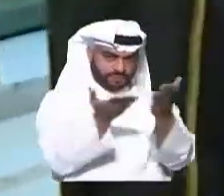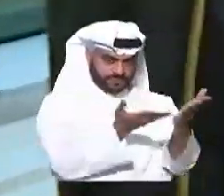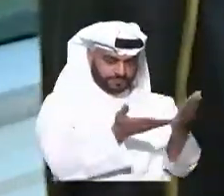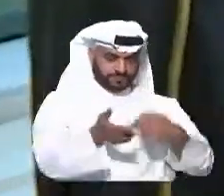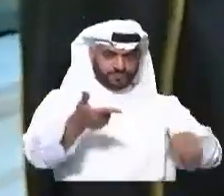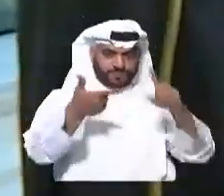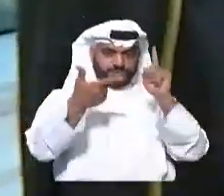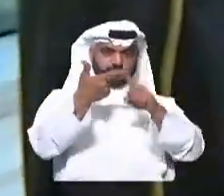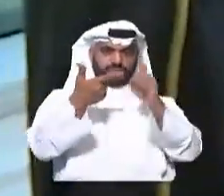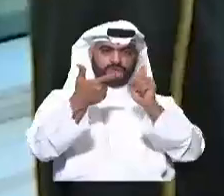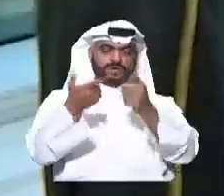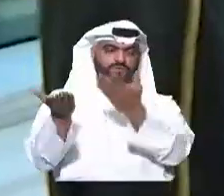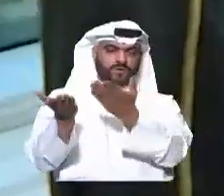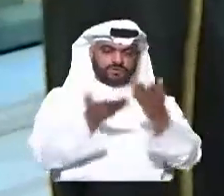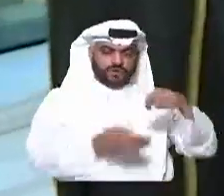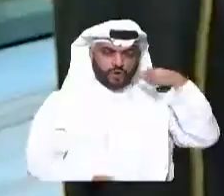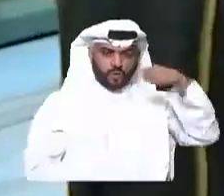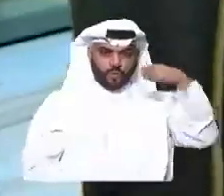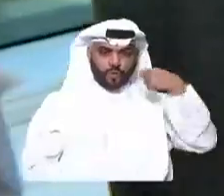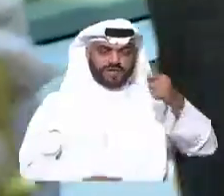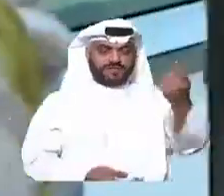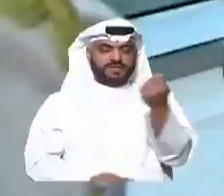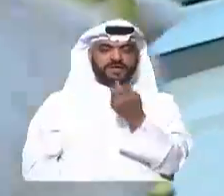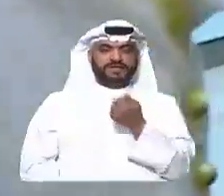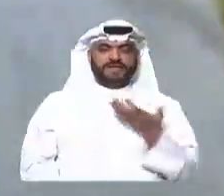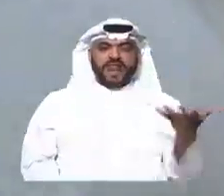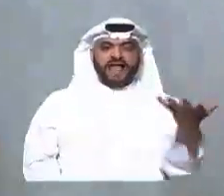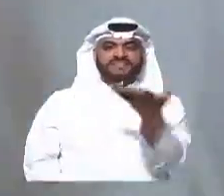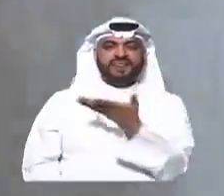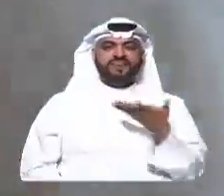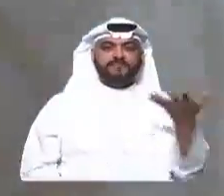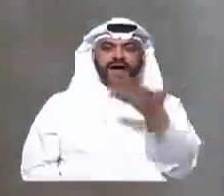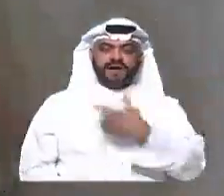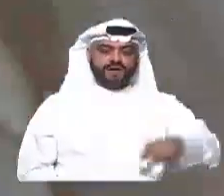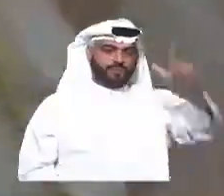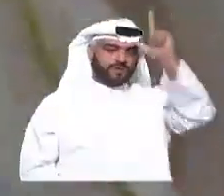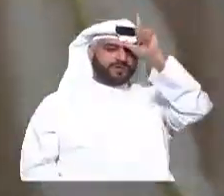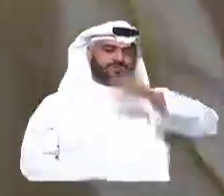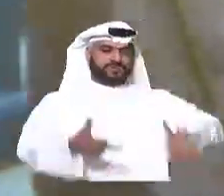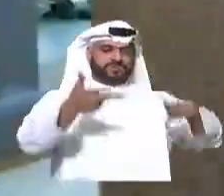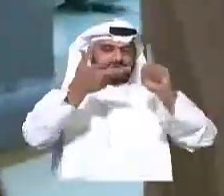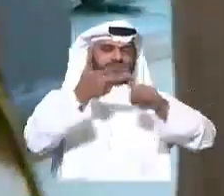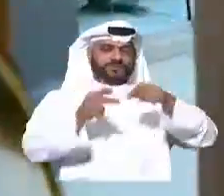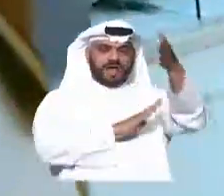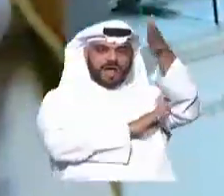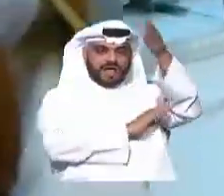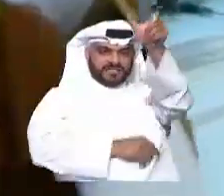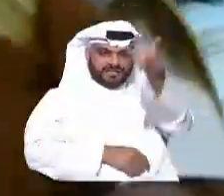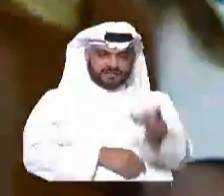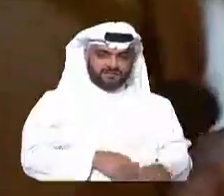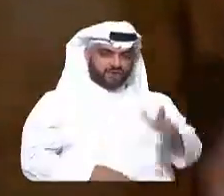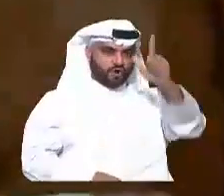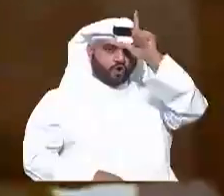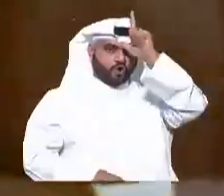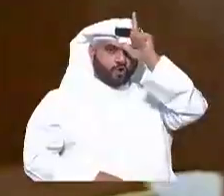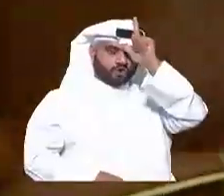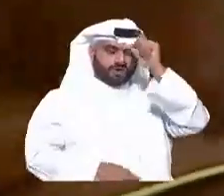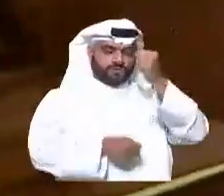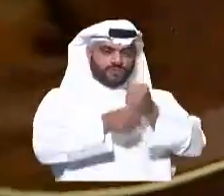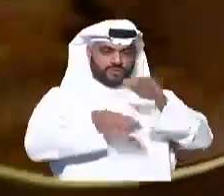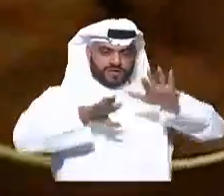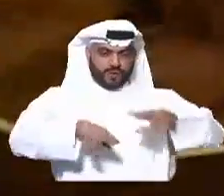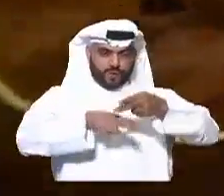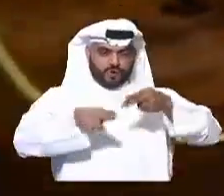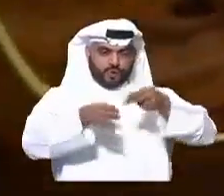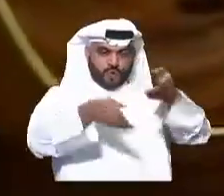الخصاونة ومعالي وزير الاستثمار المهندس خيري عمرو وسعادة سفير المملكة الأردنية الهاشمية لدى